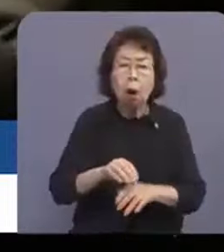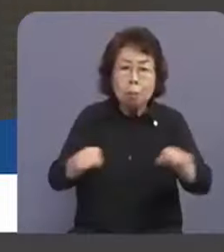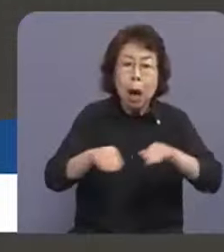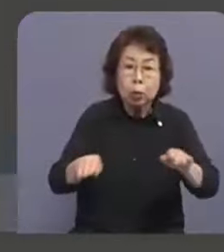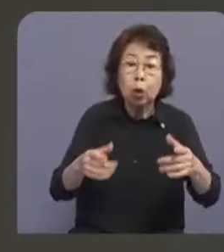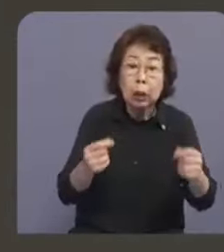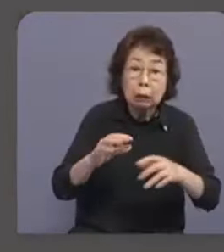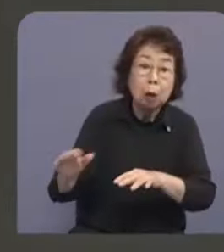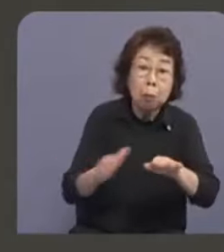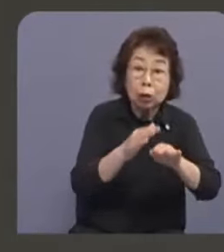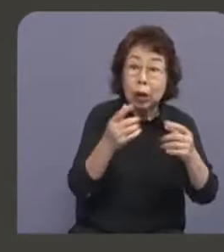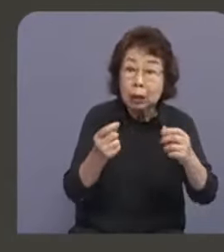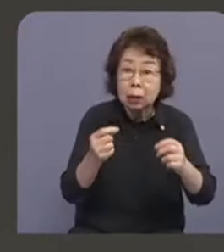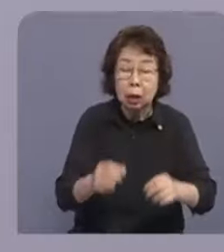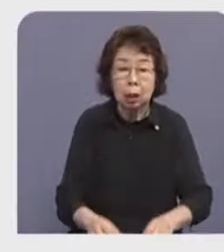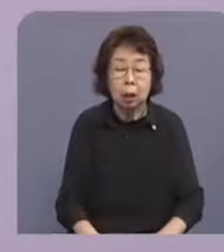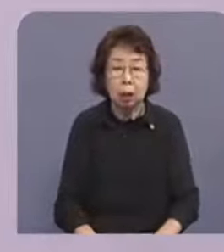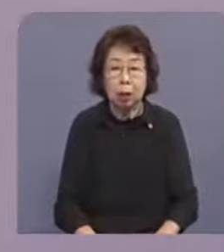알았어요.